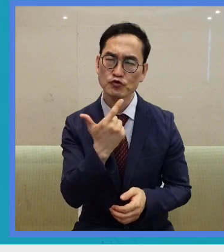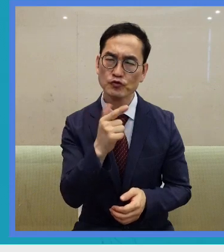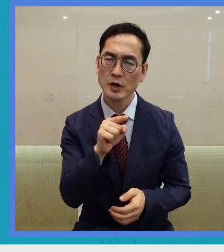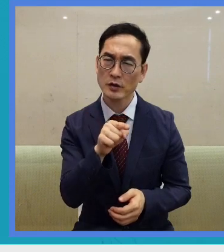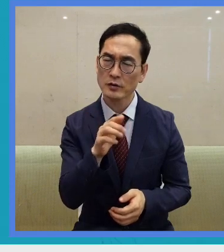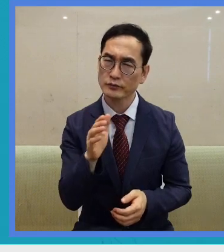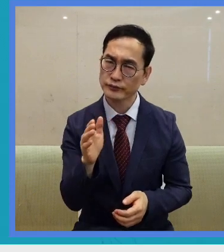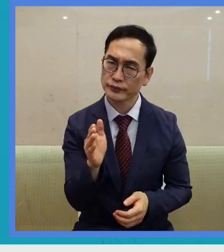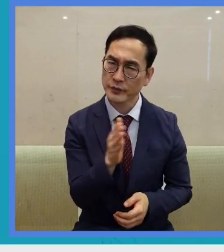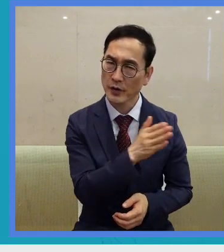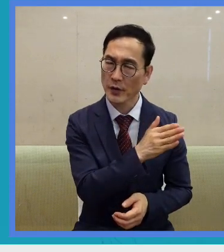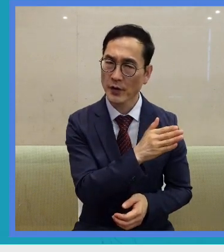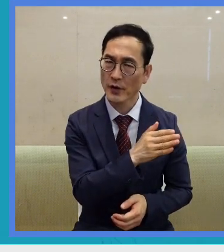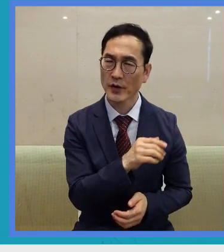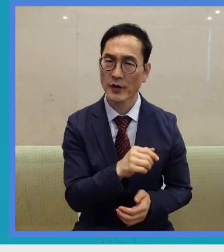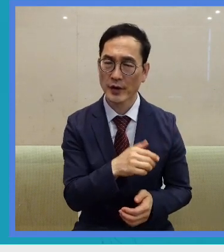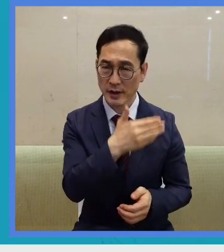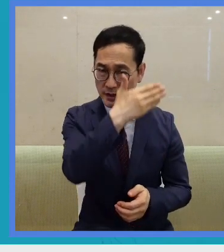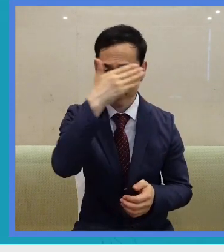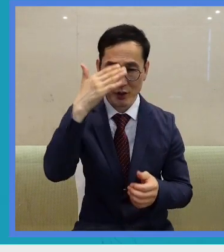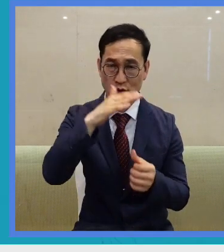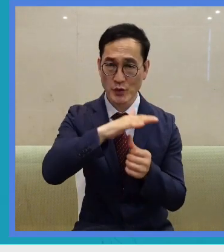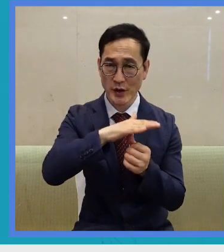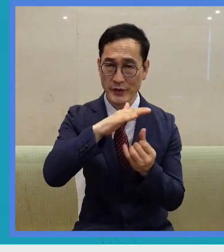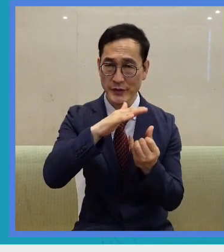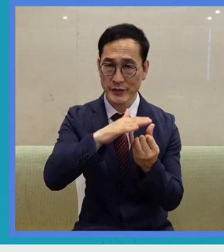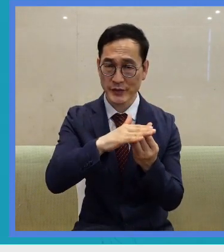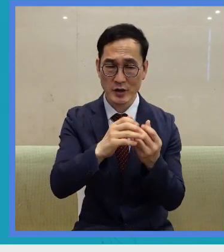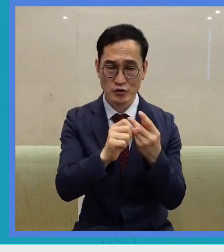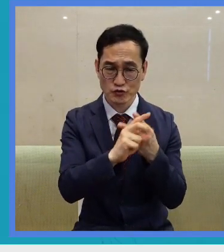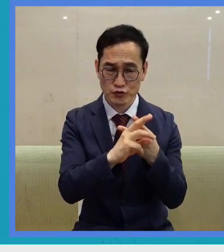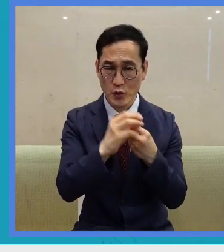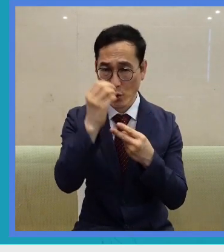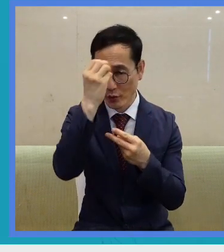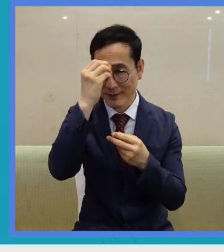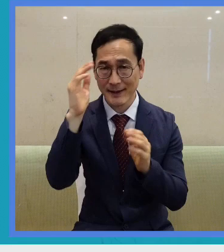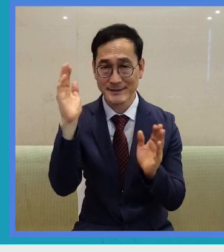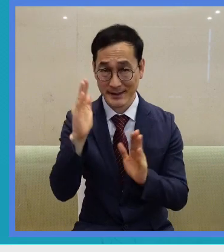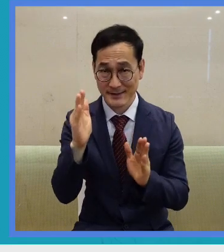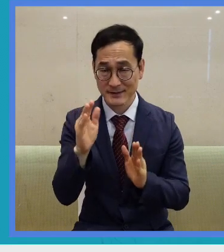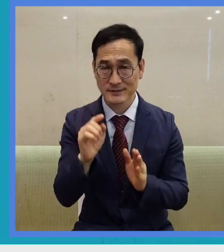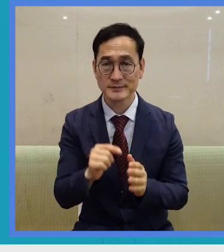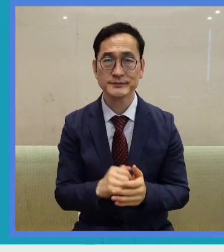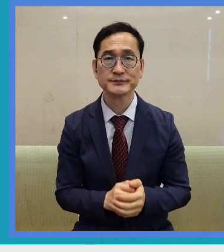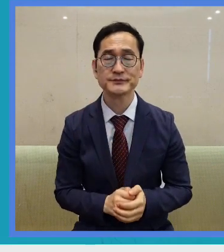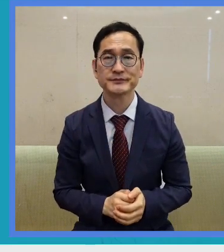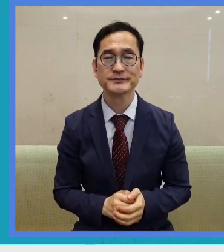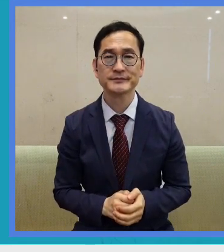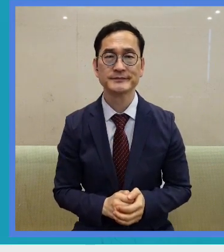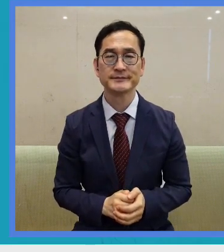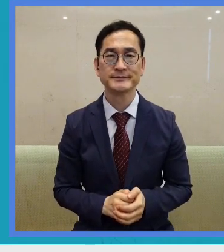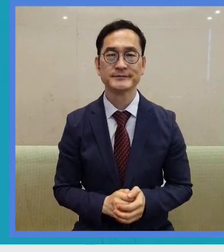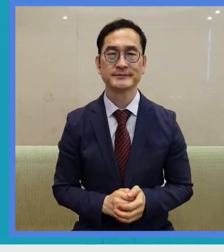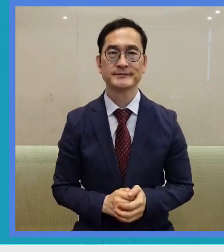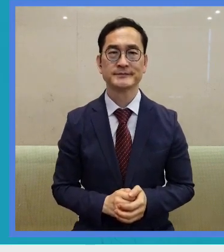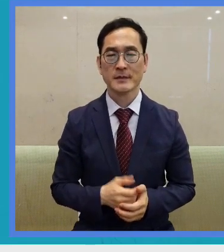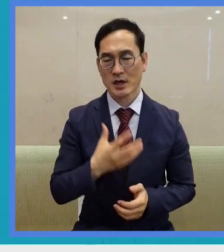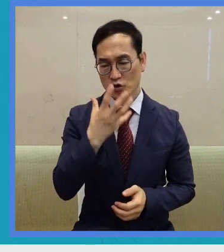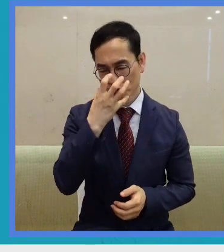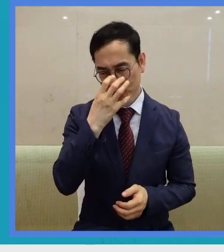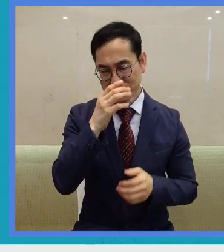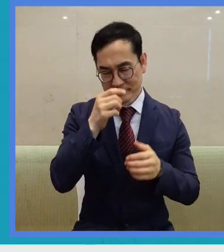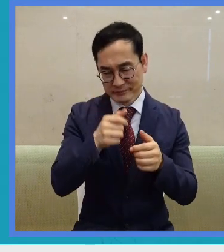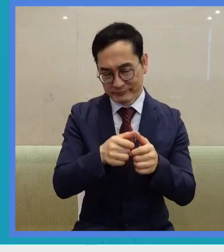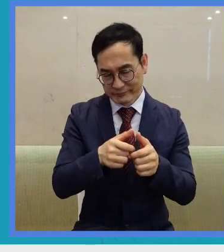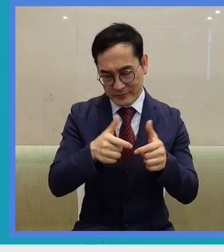2016년부터는 우리나라의 그 청소년들, 그러니까 지금 이게 중학생부터 고등학생들을 포함한 내용인데요. 이 친구들이 우울증도